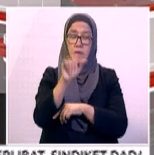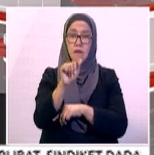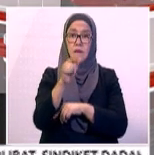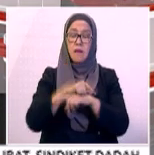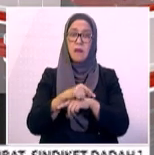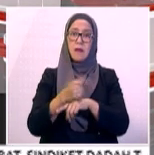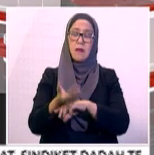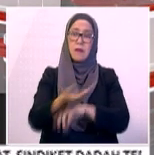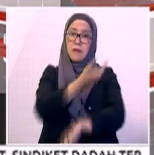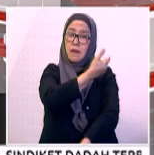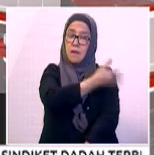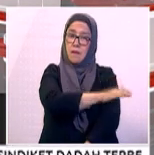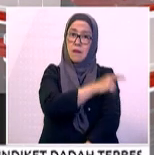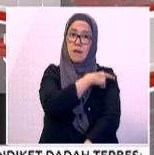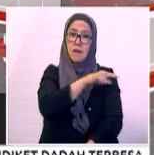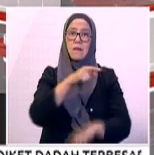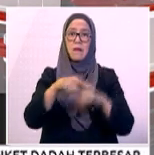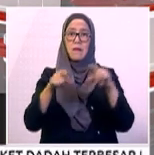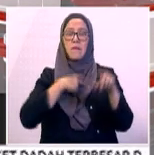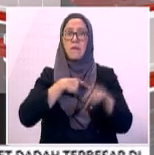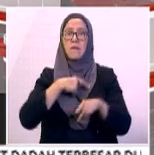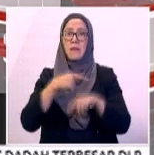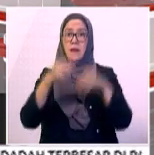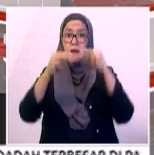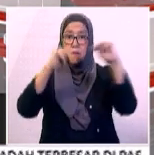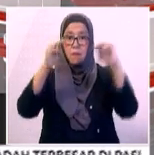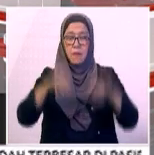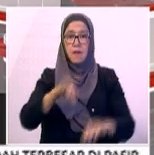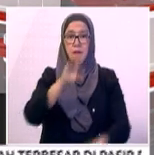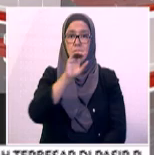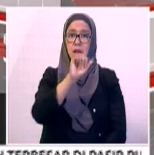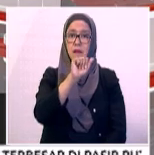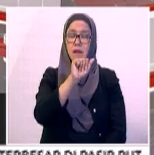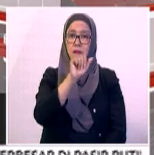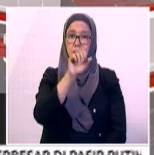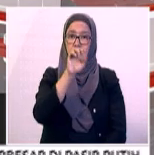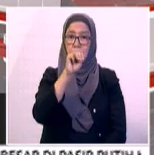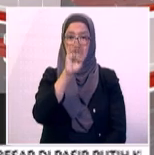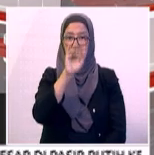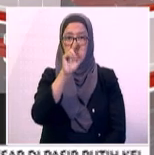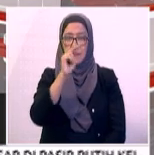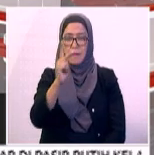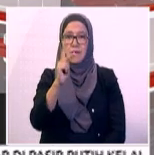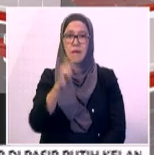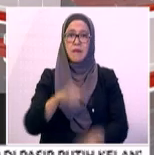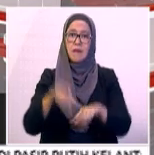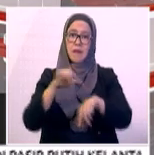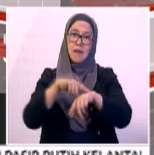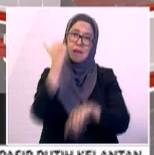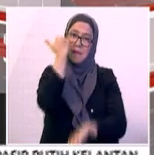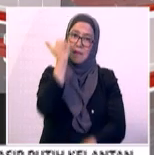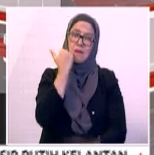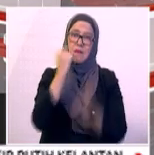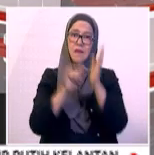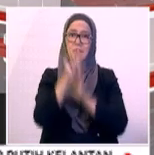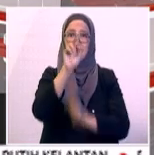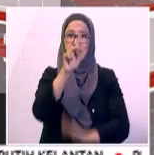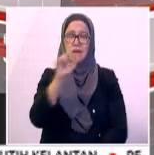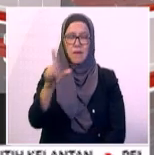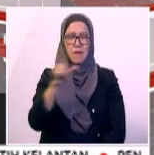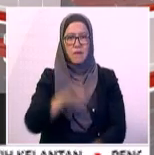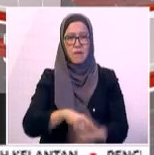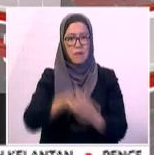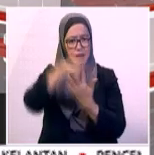hari ke-46 perbicaraan kes dana SRC International di Mahkamah Tinggi Kuala Lumpur. Antara 2014 hingga